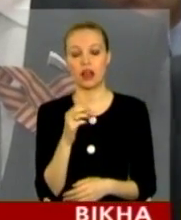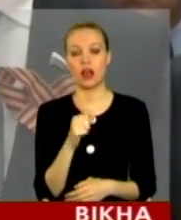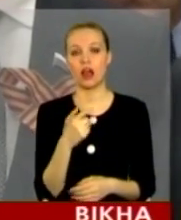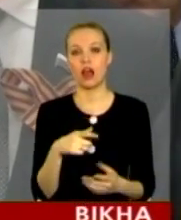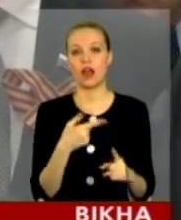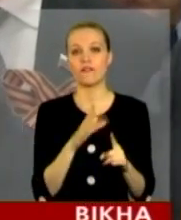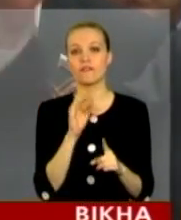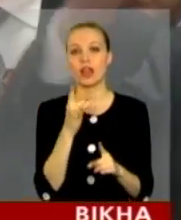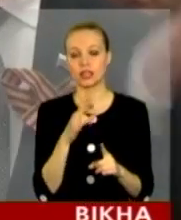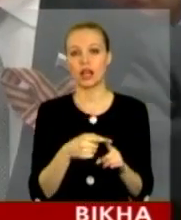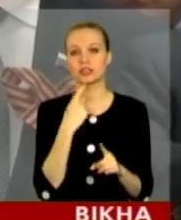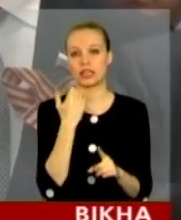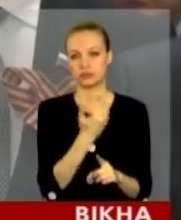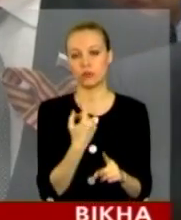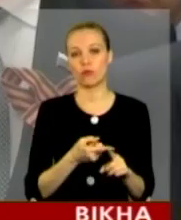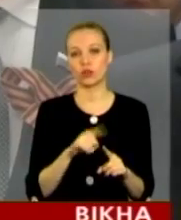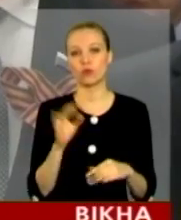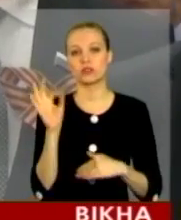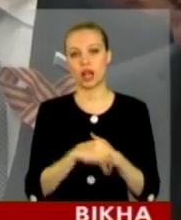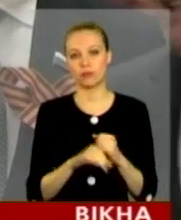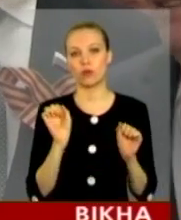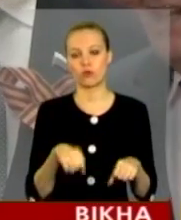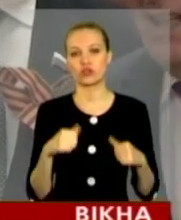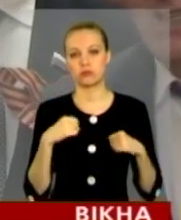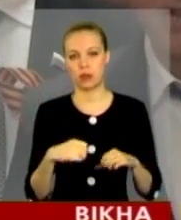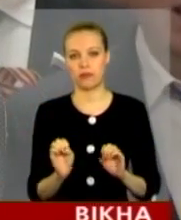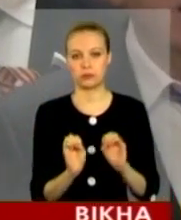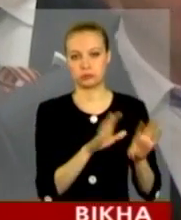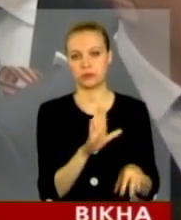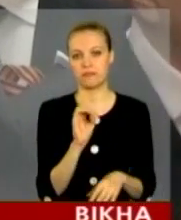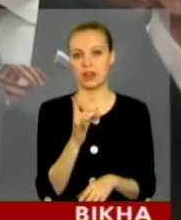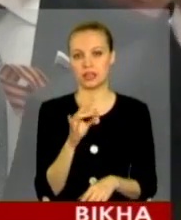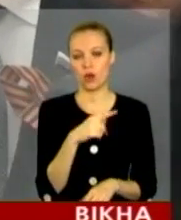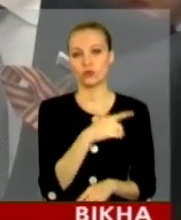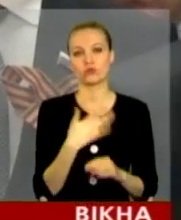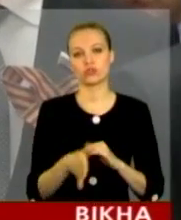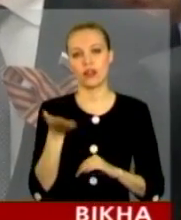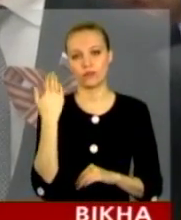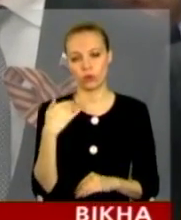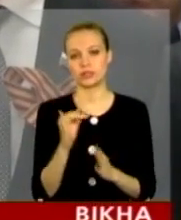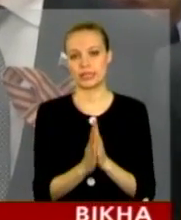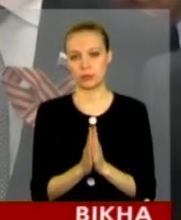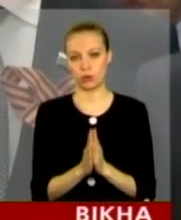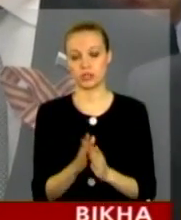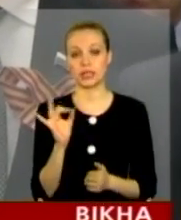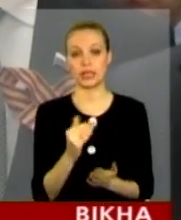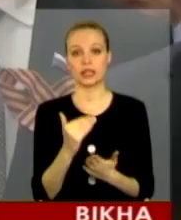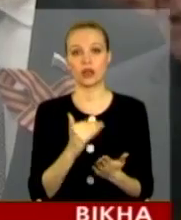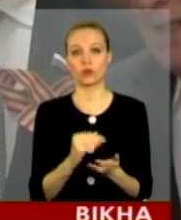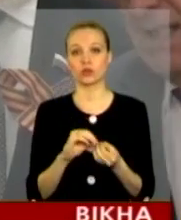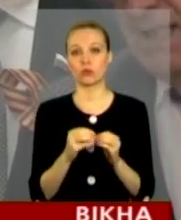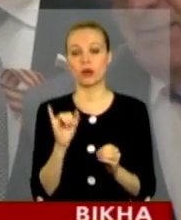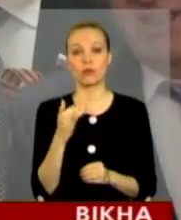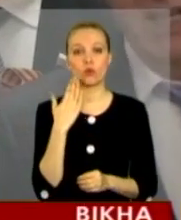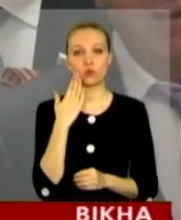говорят по-венгерски, поэтому Закарпатье может плавно отойти Венгрии, и венгры давно хотят и просят. И, наконец, проблема у